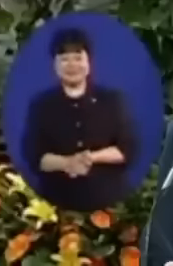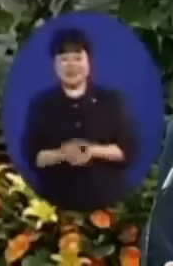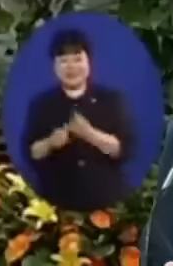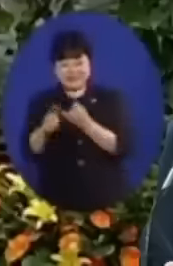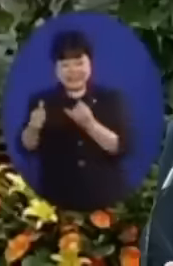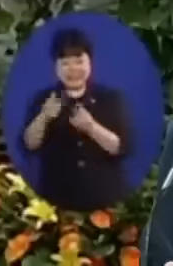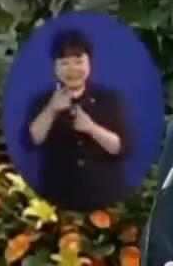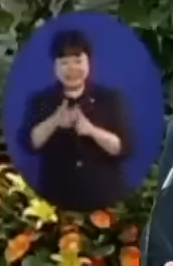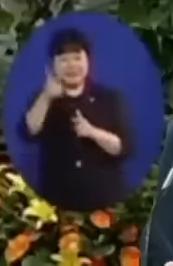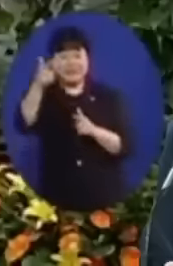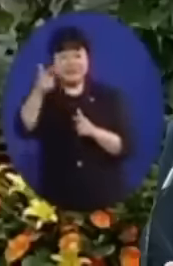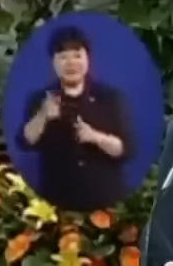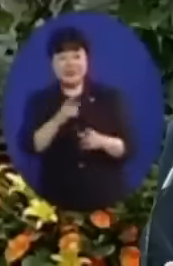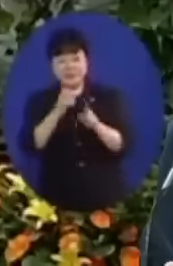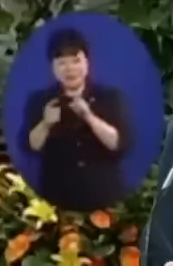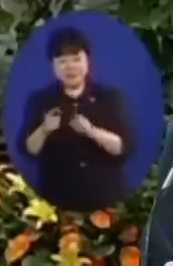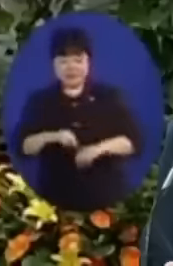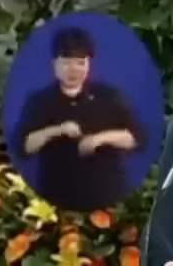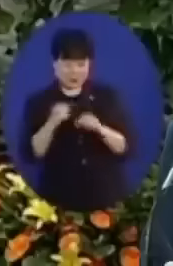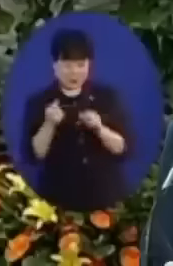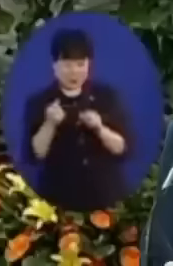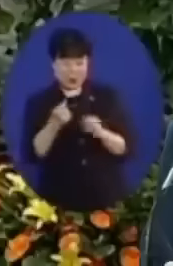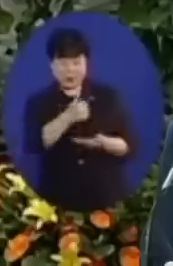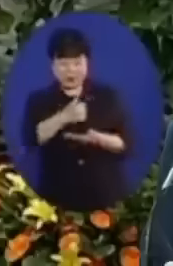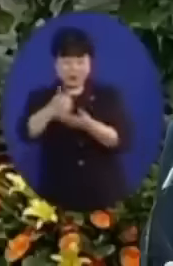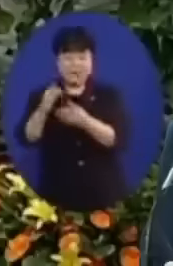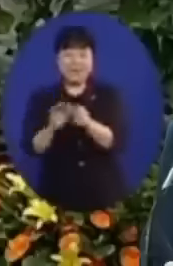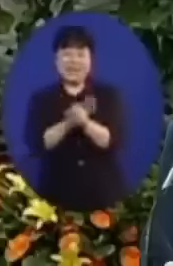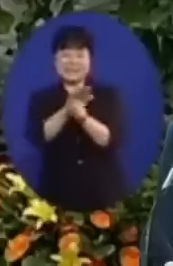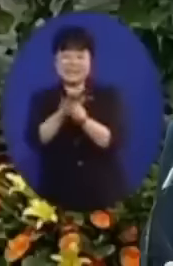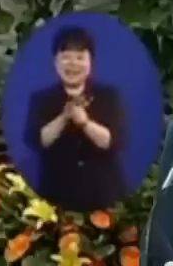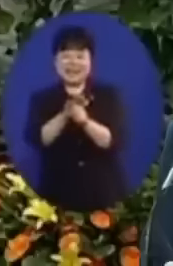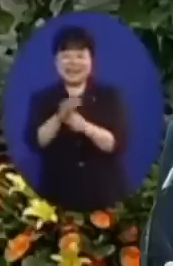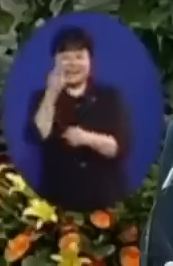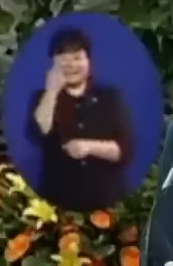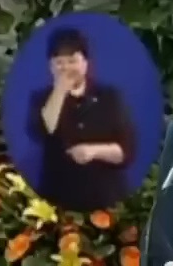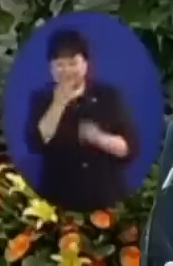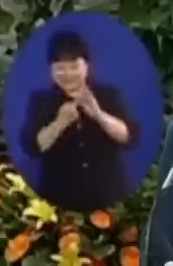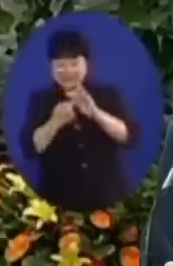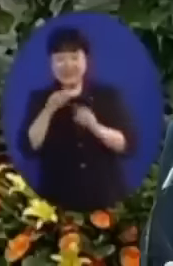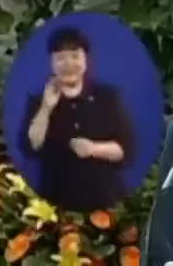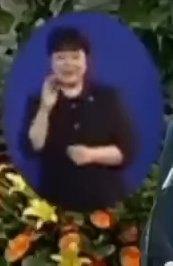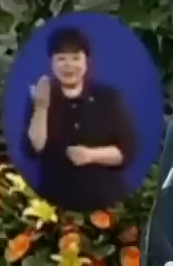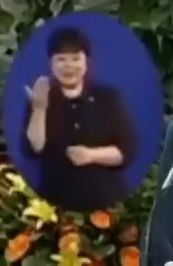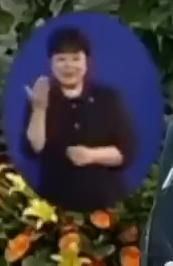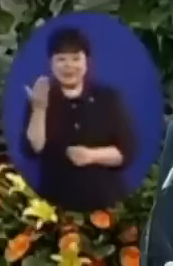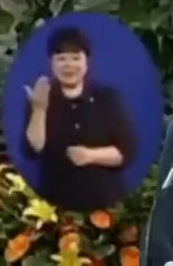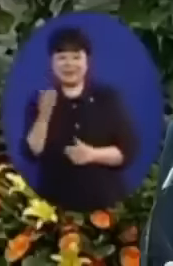신랑이 되신 예수님 말씀에 순종하면 주님의 사랑을 증거해야 되는 것입니다.